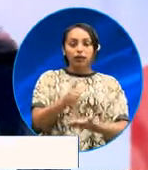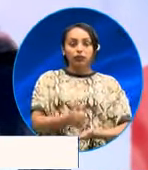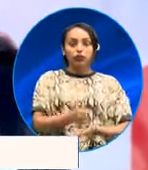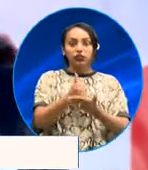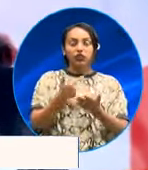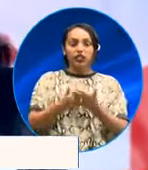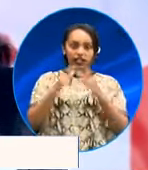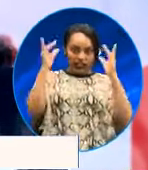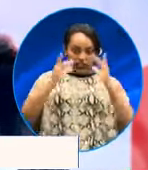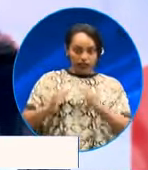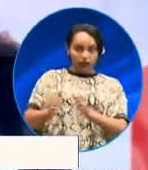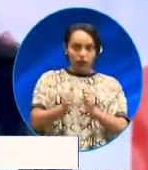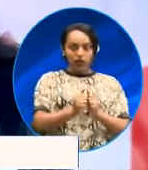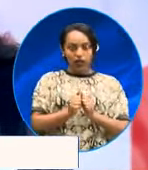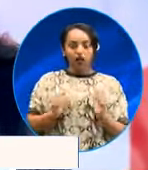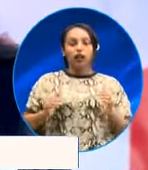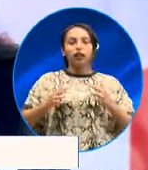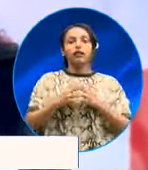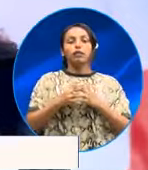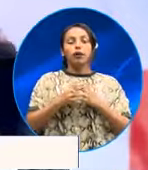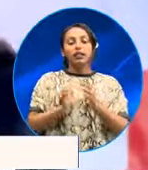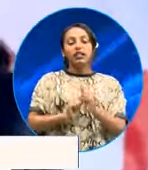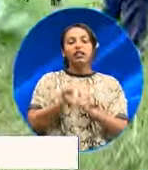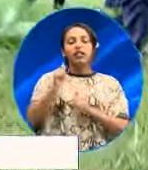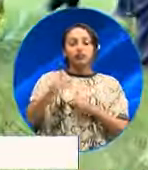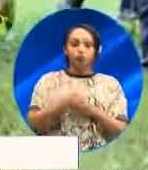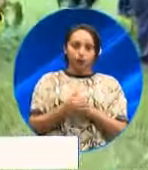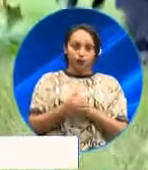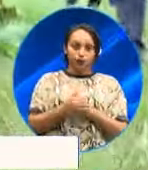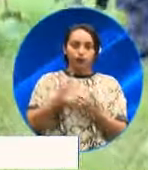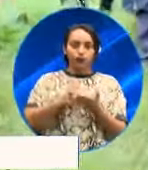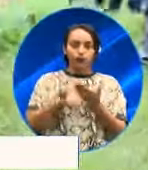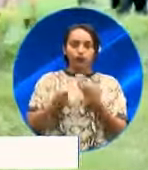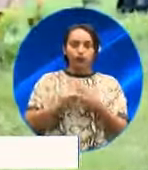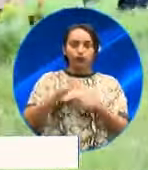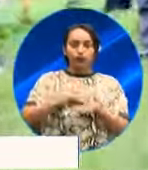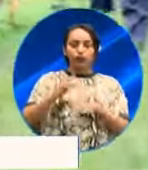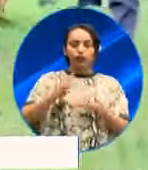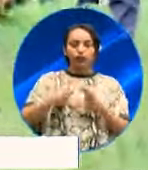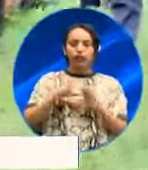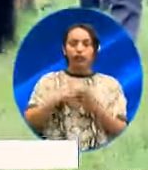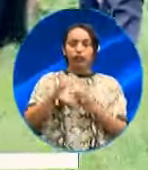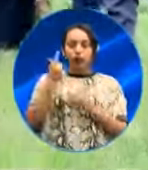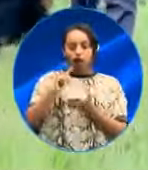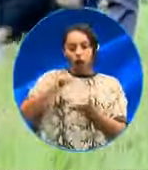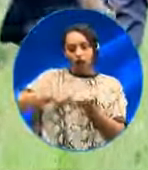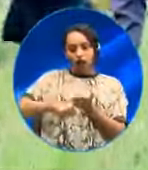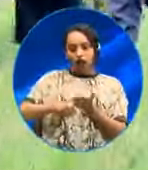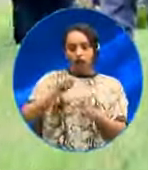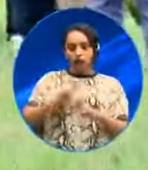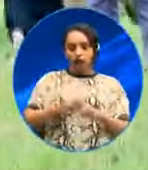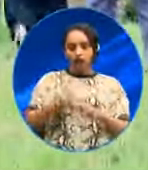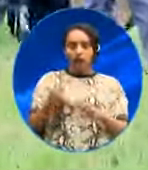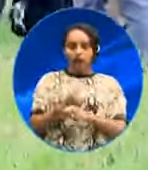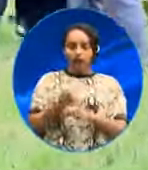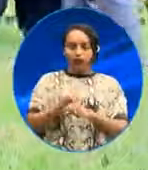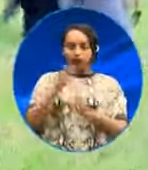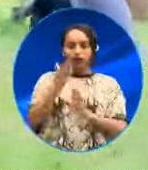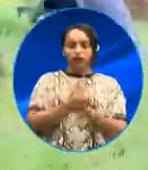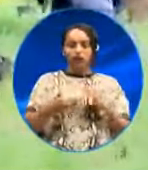በመደገፍ ይሄንን ክረምት በጋራ ተባብረን እንሻገር። በመርሃ ግብሩ ላይ በክፍለ ከተማው አረንጓዴ አሻራን የማሳረፍ